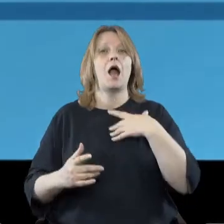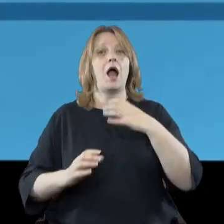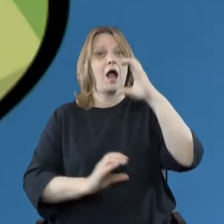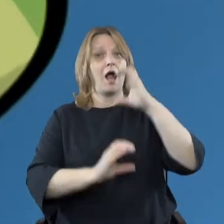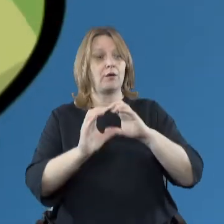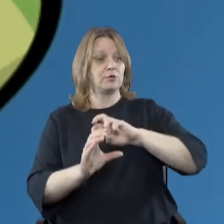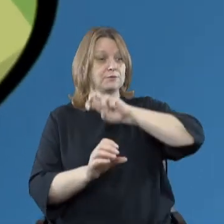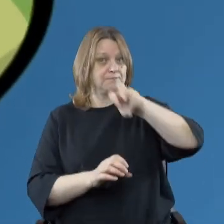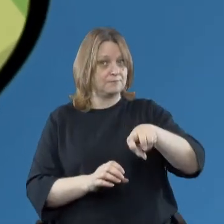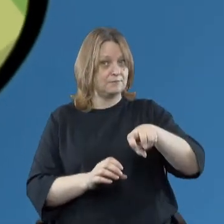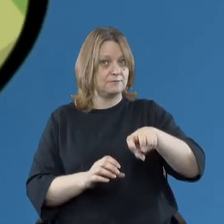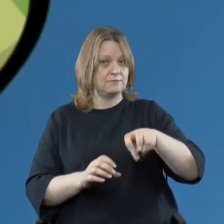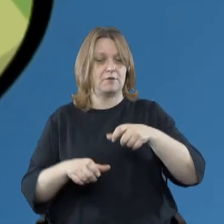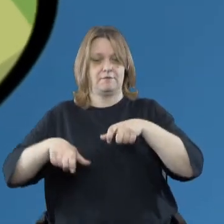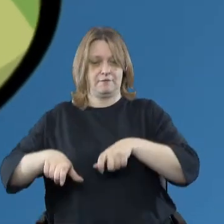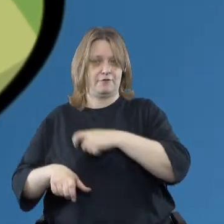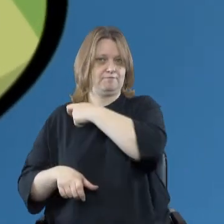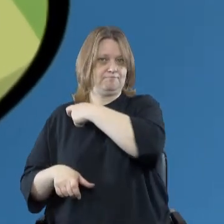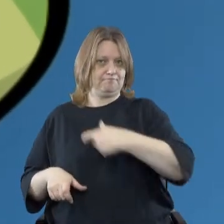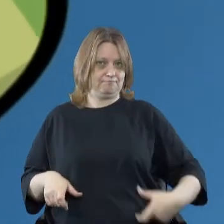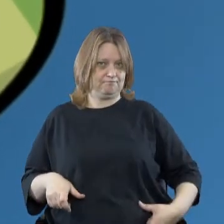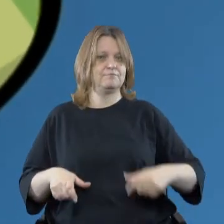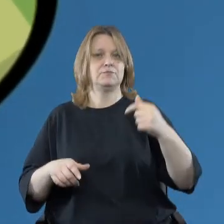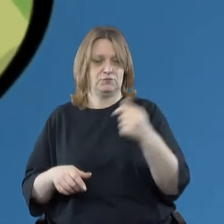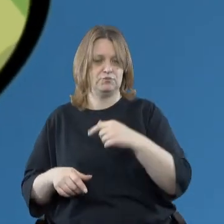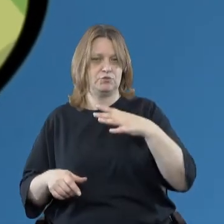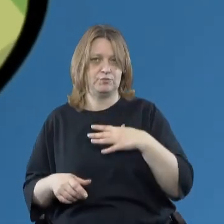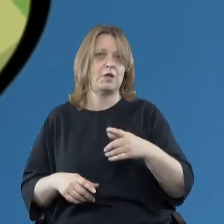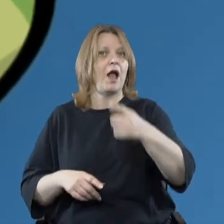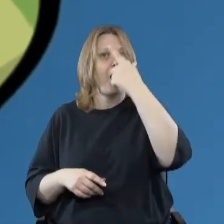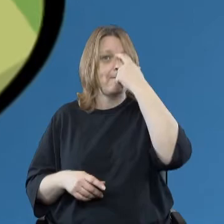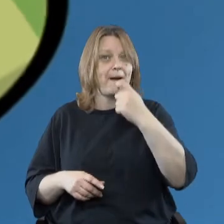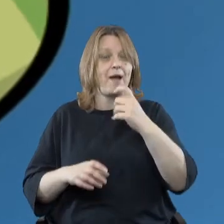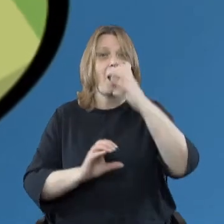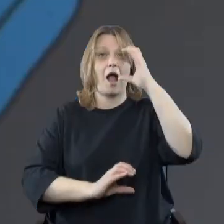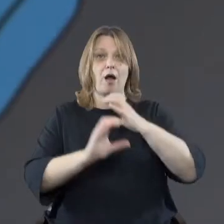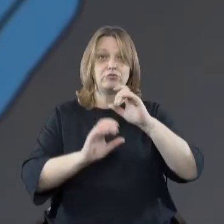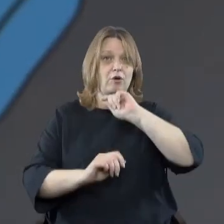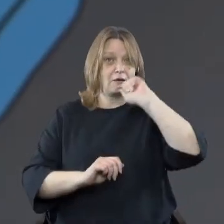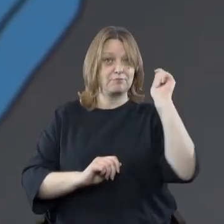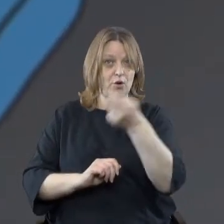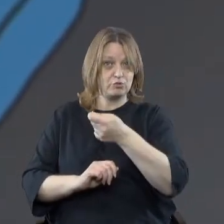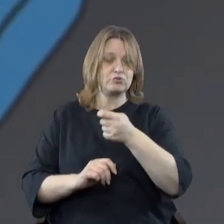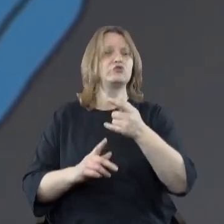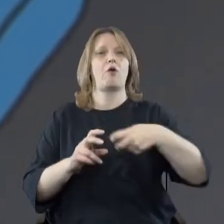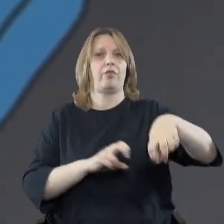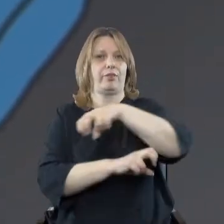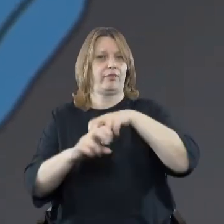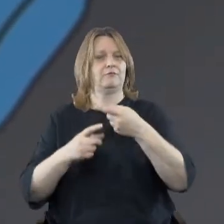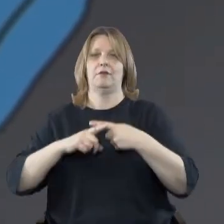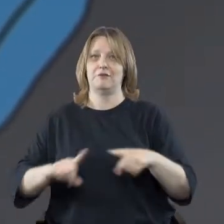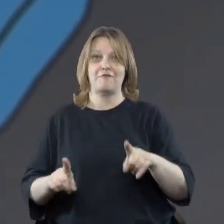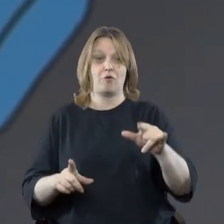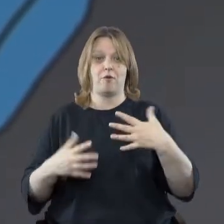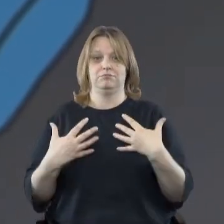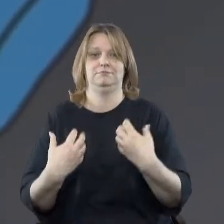miejsce i zapnij pasy, jeżeli są dostępne. Pamiętaj, że nie wolno chodzić po autobusie podczas jazdy. Może on w każdej chwili